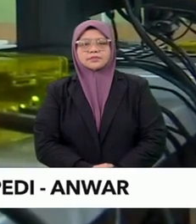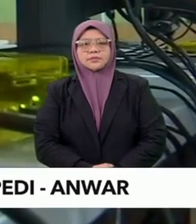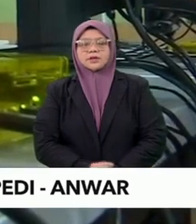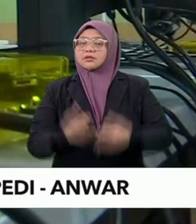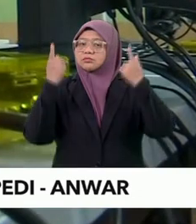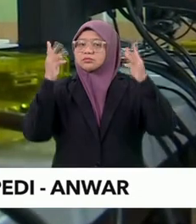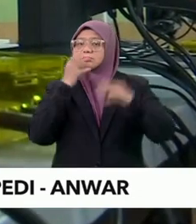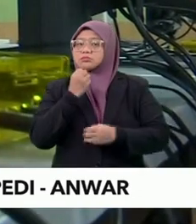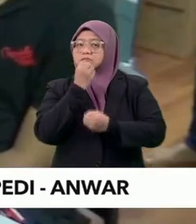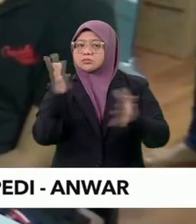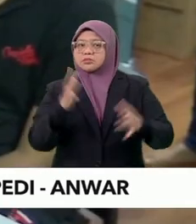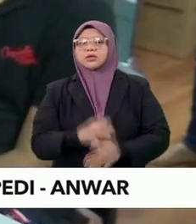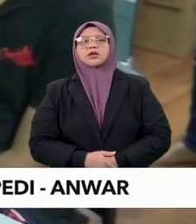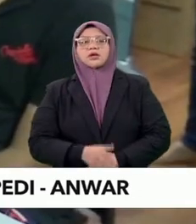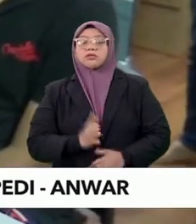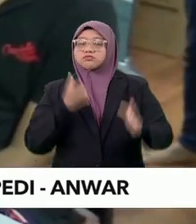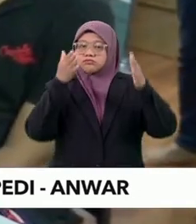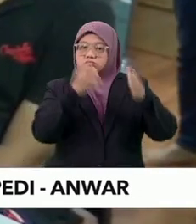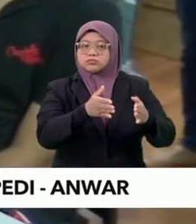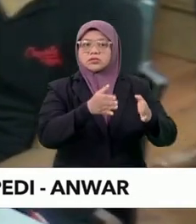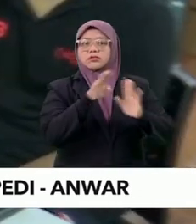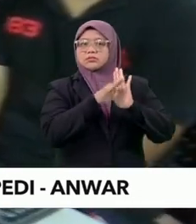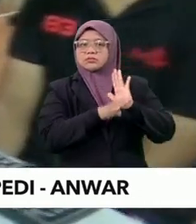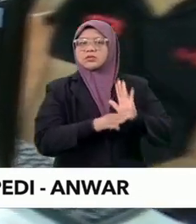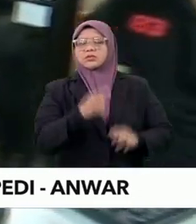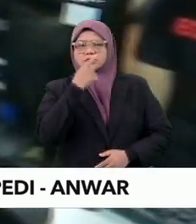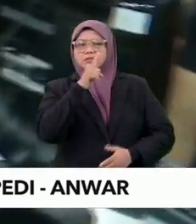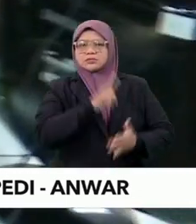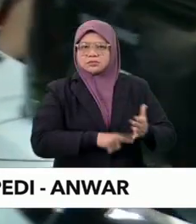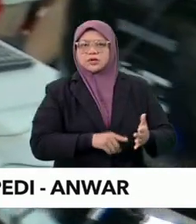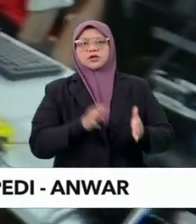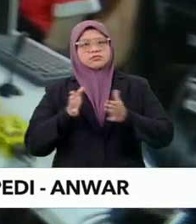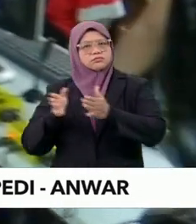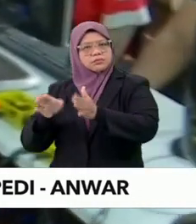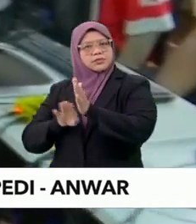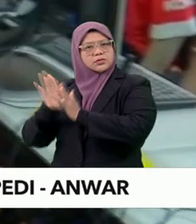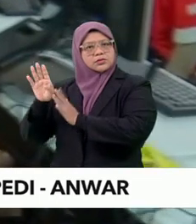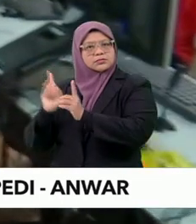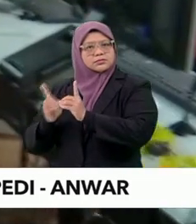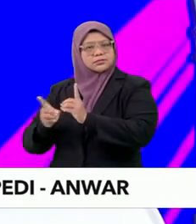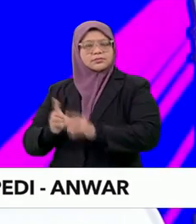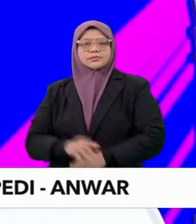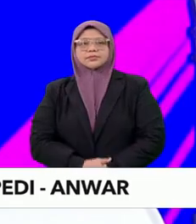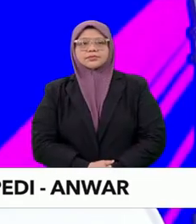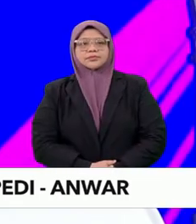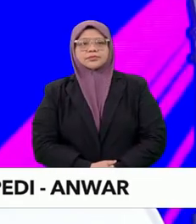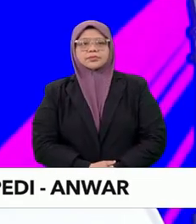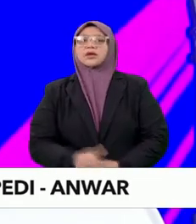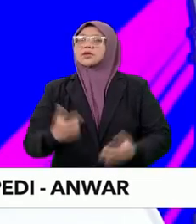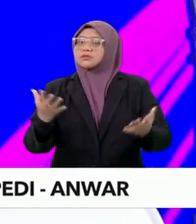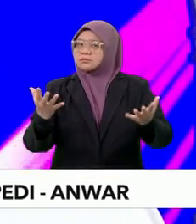membantu rakyat juga perlu menjadi tumpuan dan bukan hanya tertumpu kepada agenda pembangunan Saya